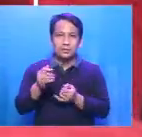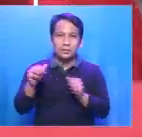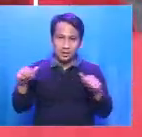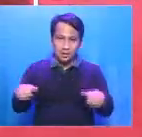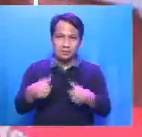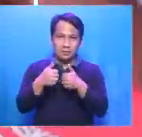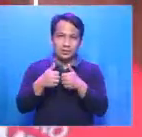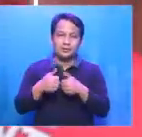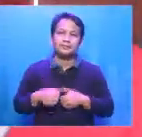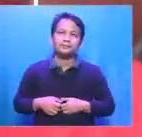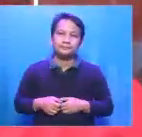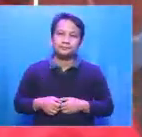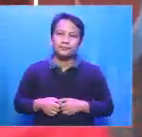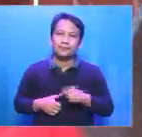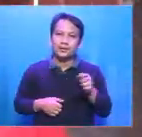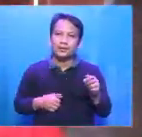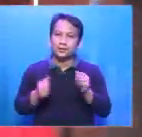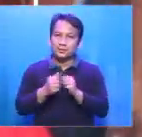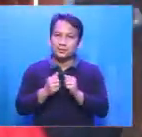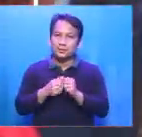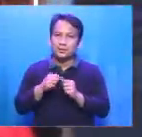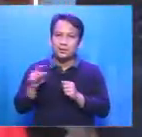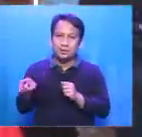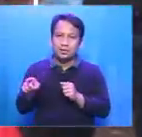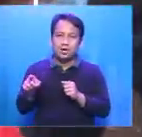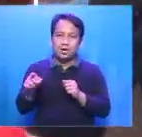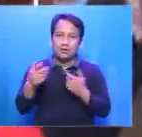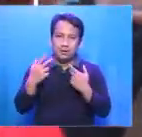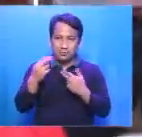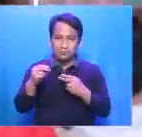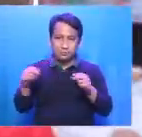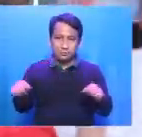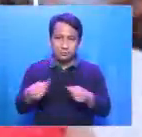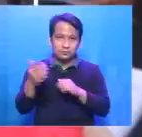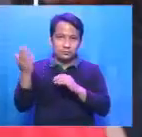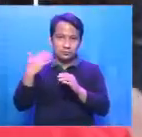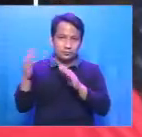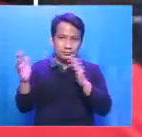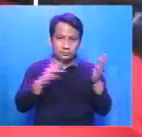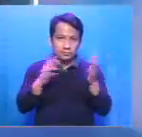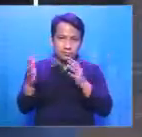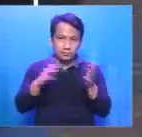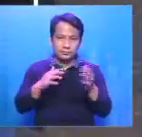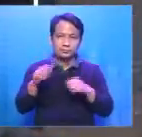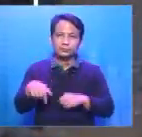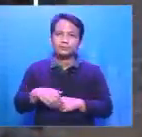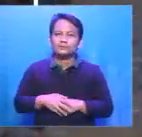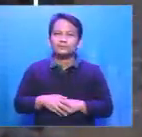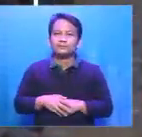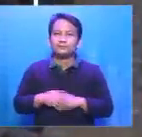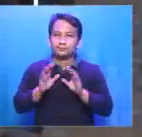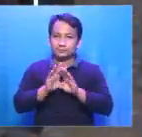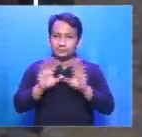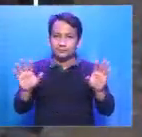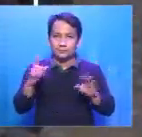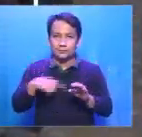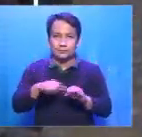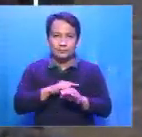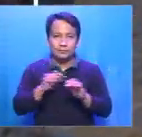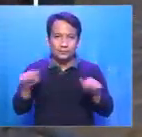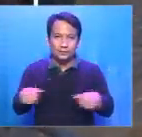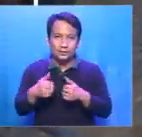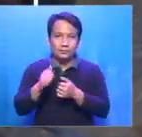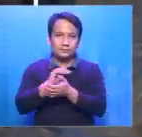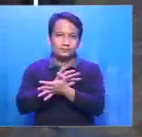Albay. Kabilang ang lugar nila sa mga napuruhan ng mga nagdaang bagyo sa bansa at humaharap din sa mga hamon